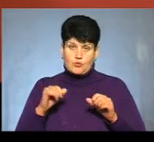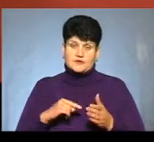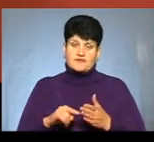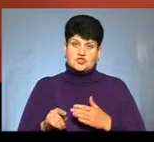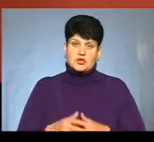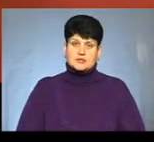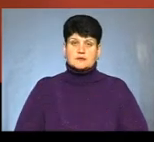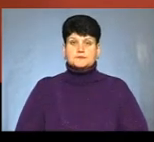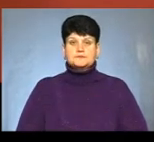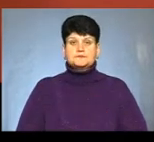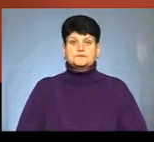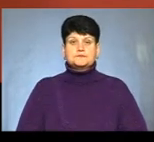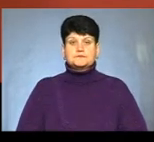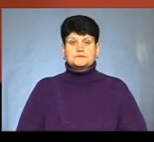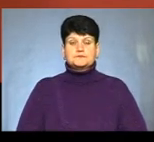чи може вона позначатися?